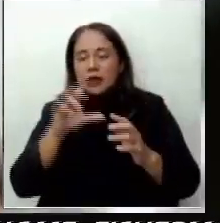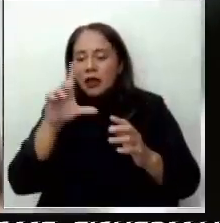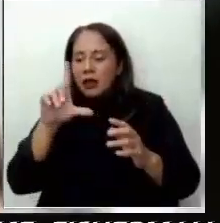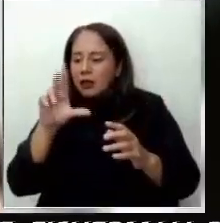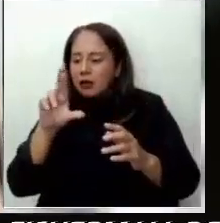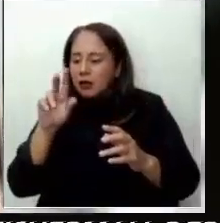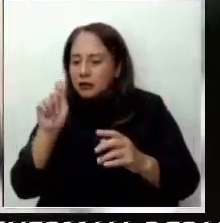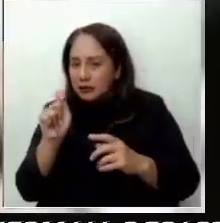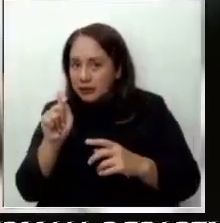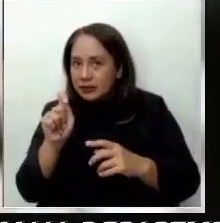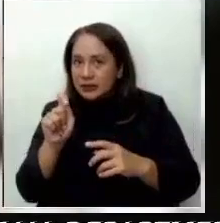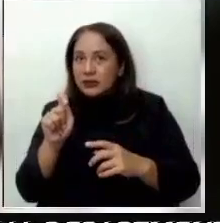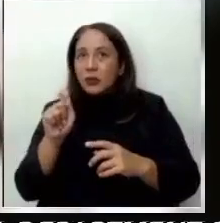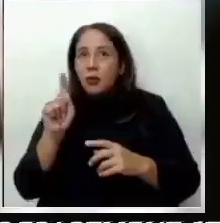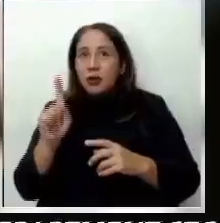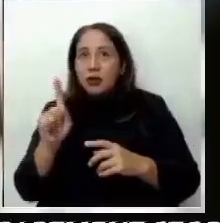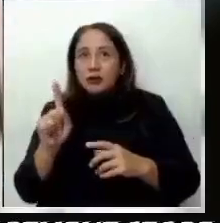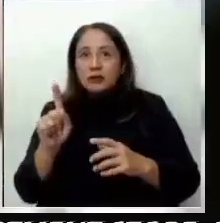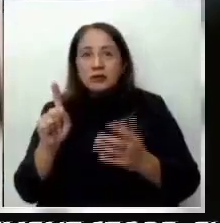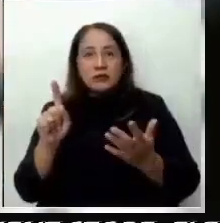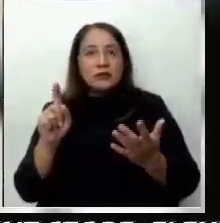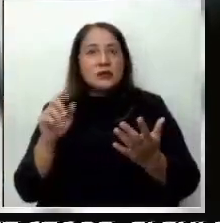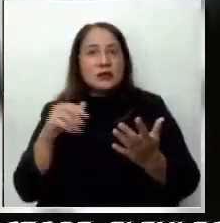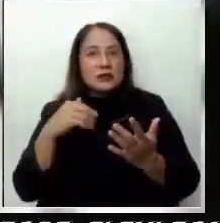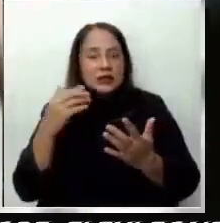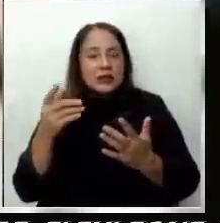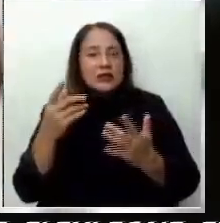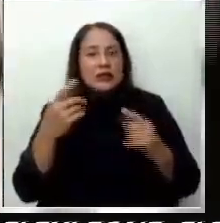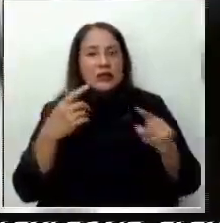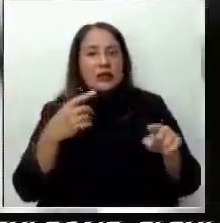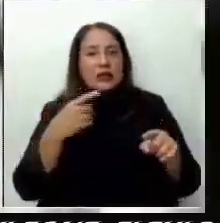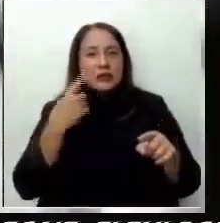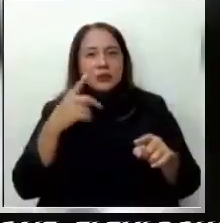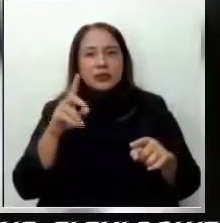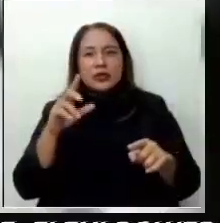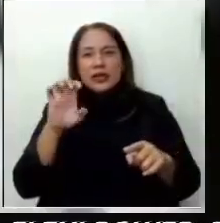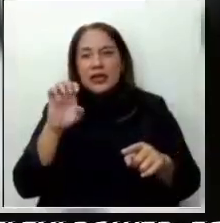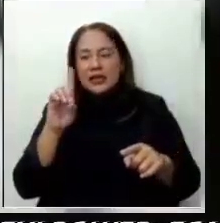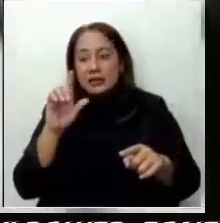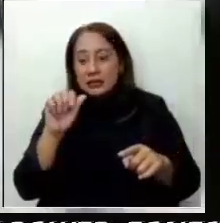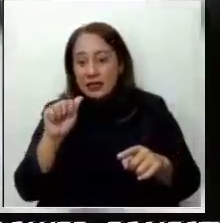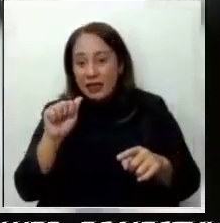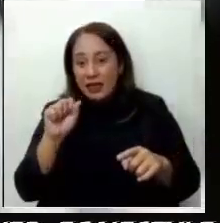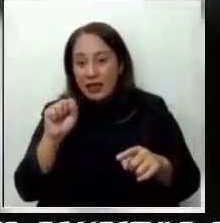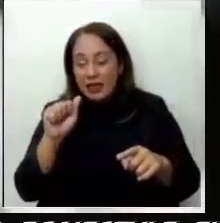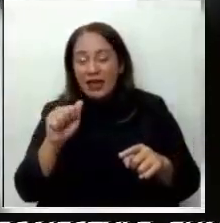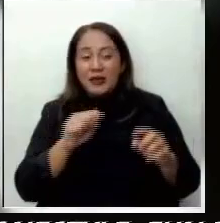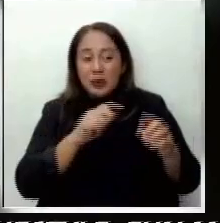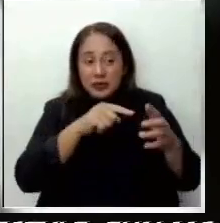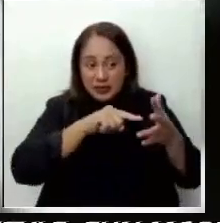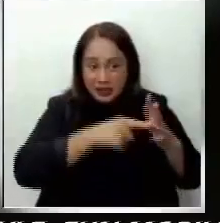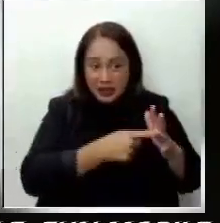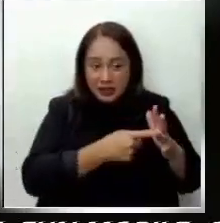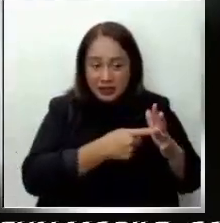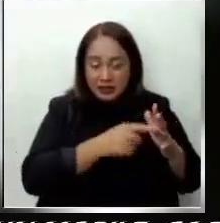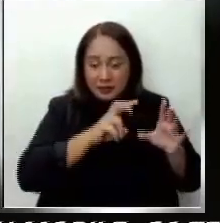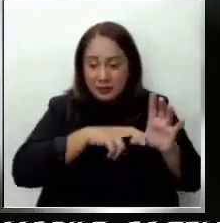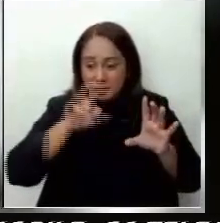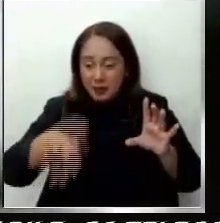LRT 1, tapos dito tayo sa EDSA, so EDSA yung origin, and then Roosevelt, yun yung